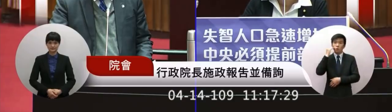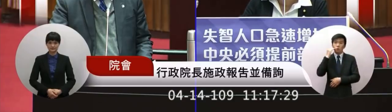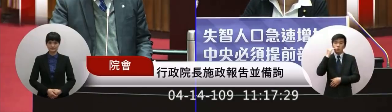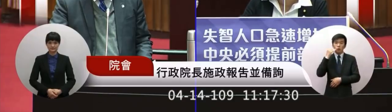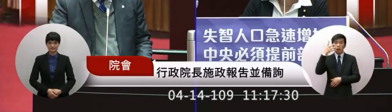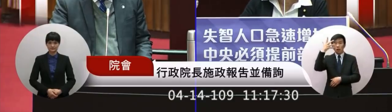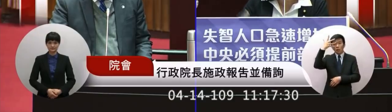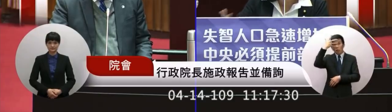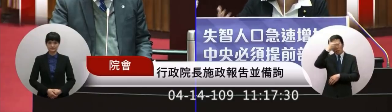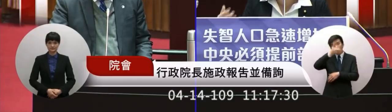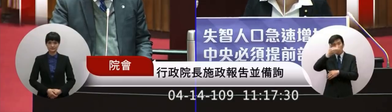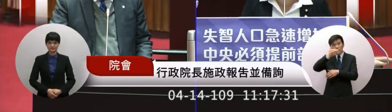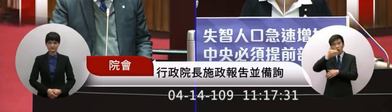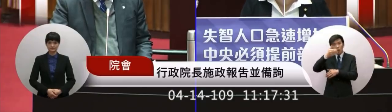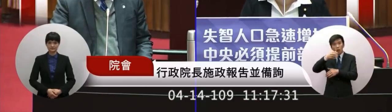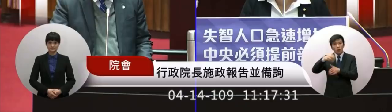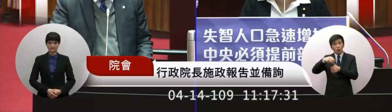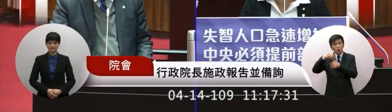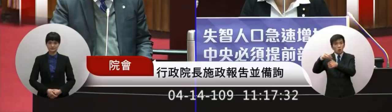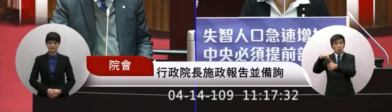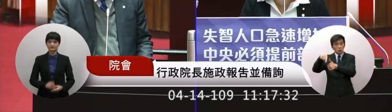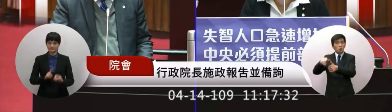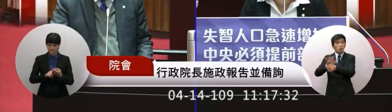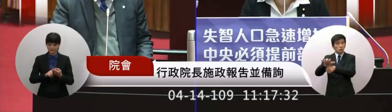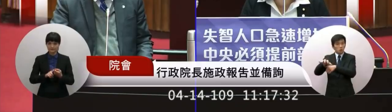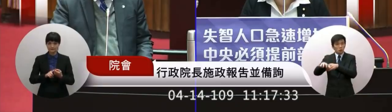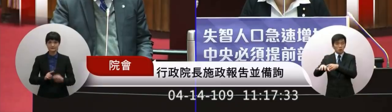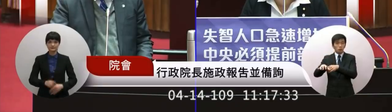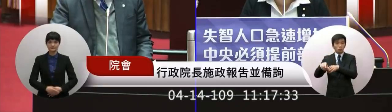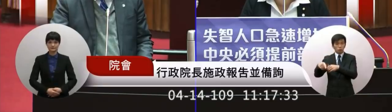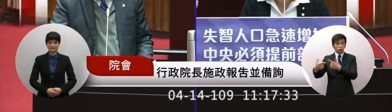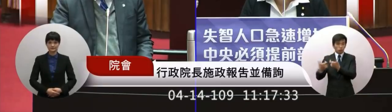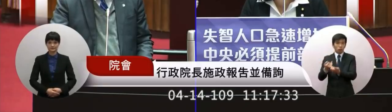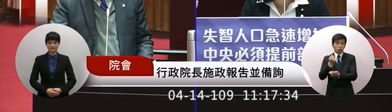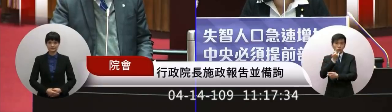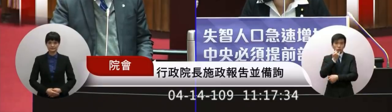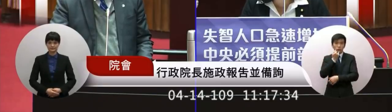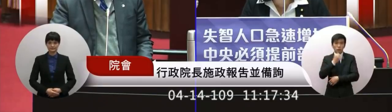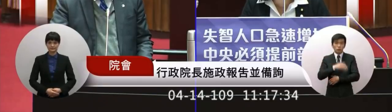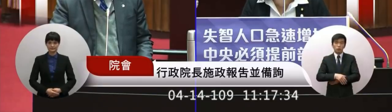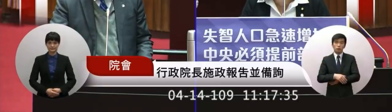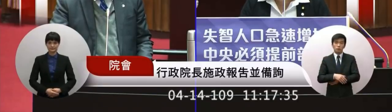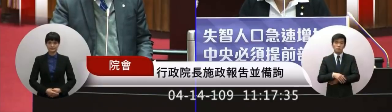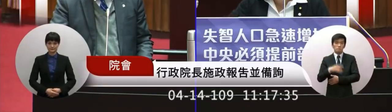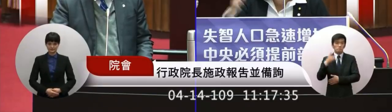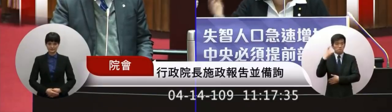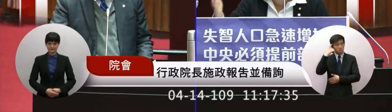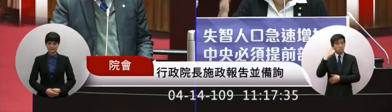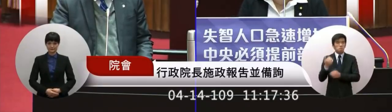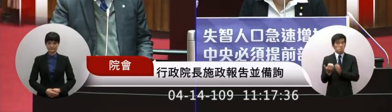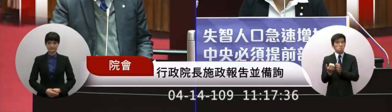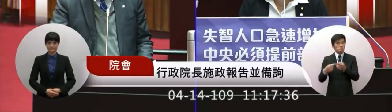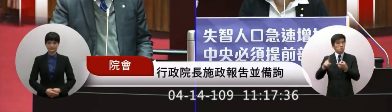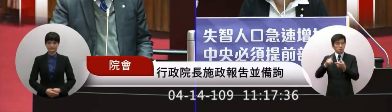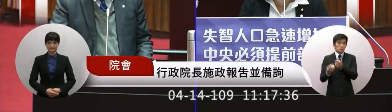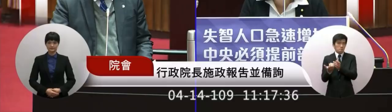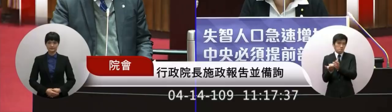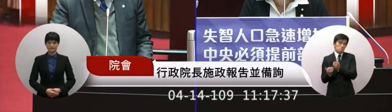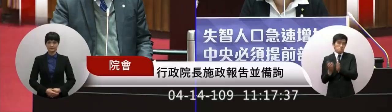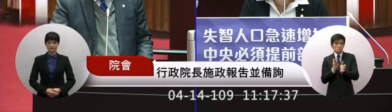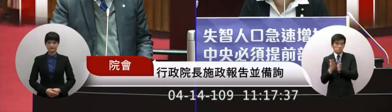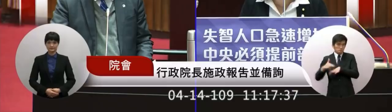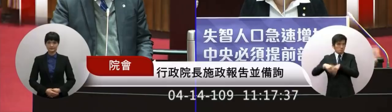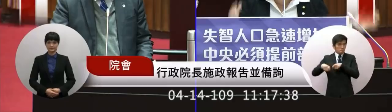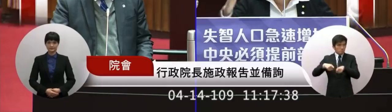人送去的時候也有所在的好處因為本身認為我們要超前去部署這些